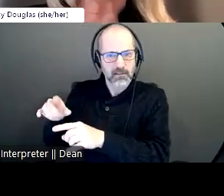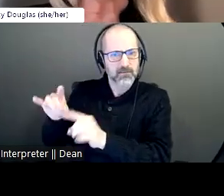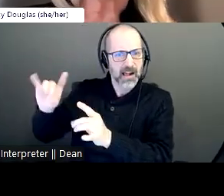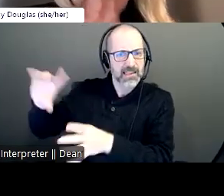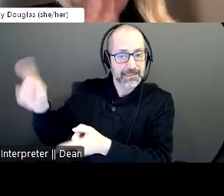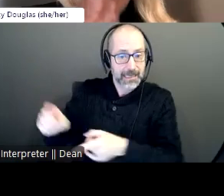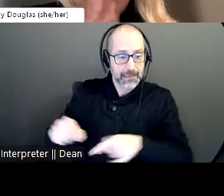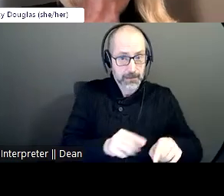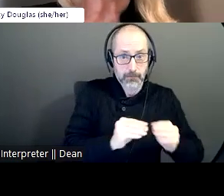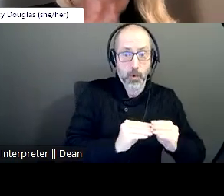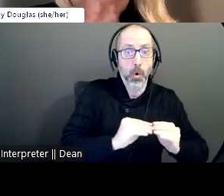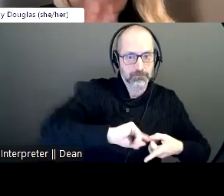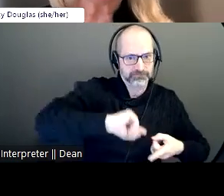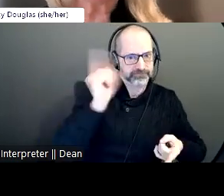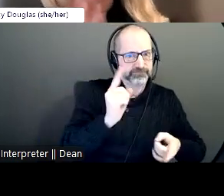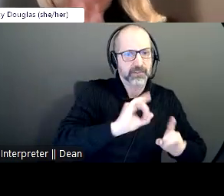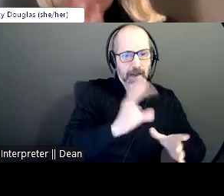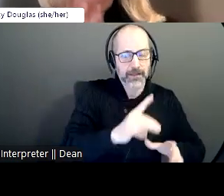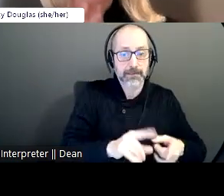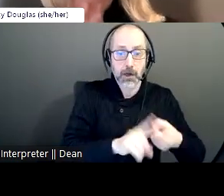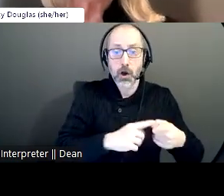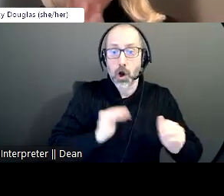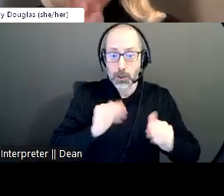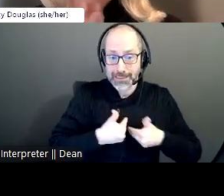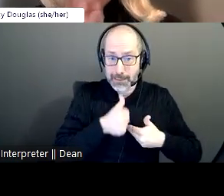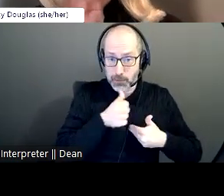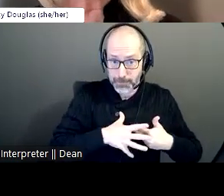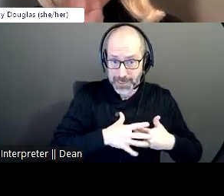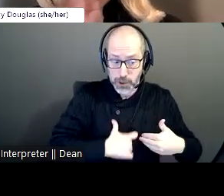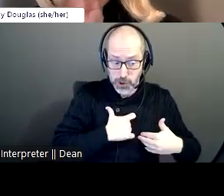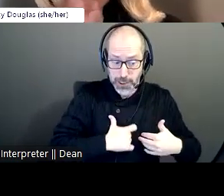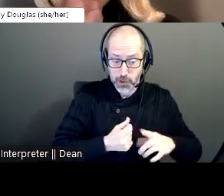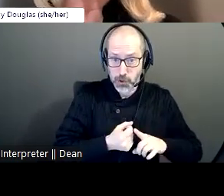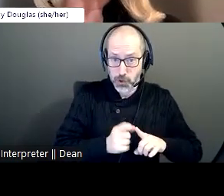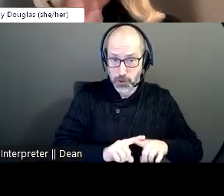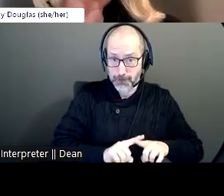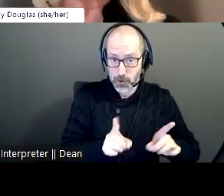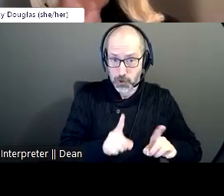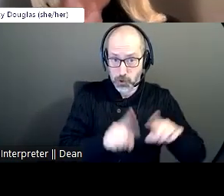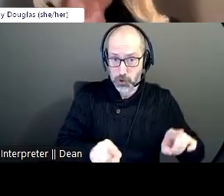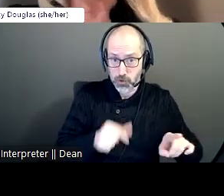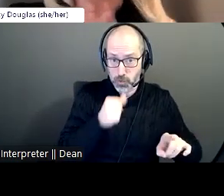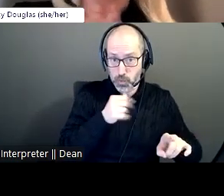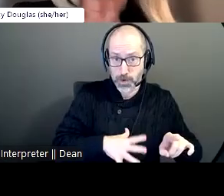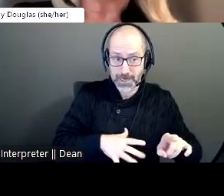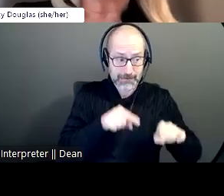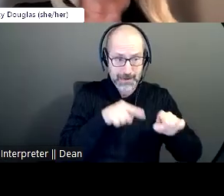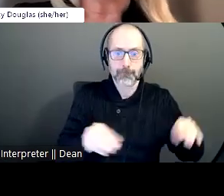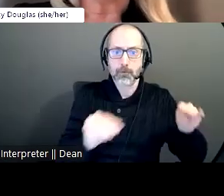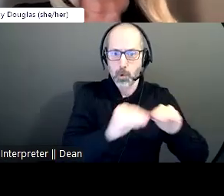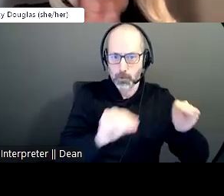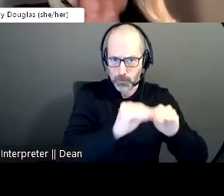violence interpersonnelle sont élevés chez les femmes autistes et les femmes de genre divers. Et il est important